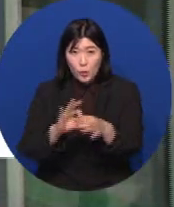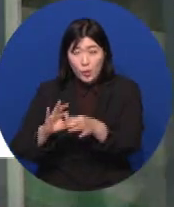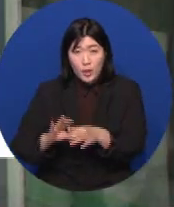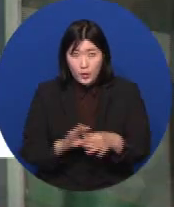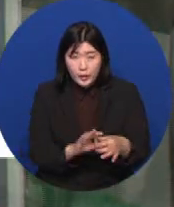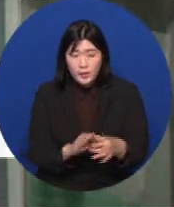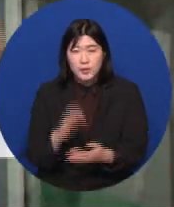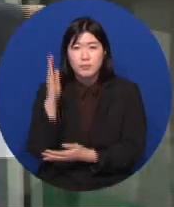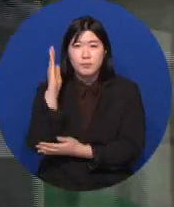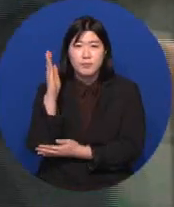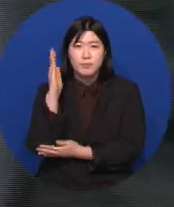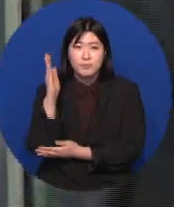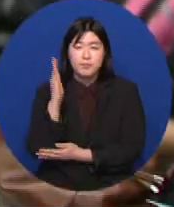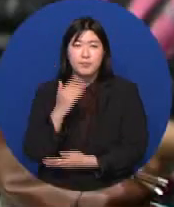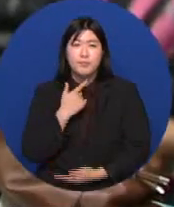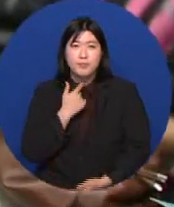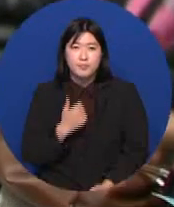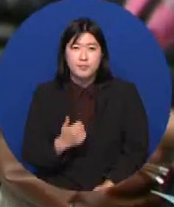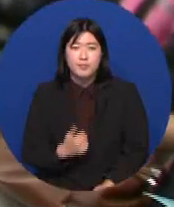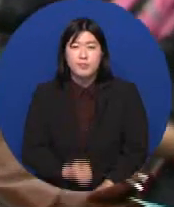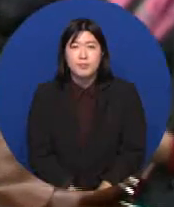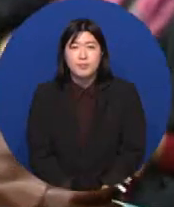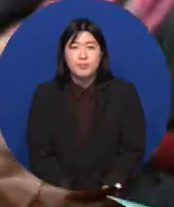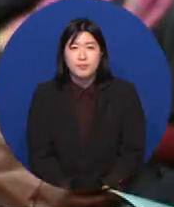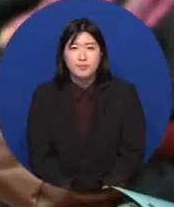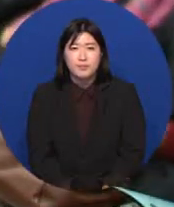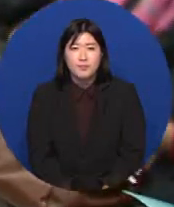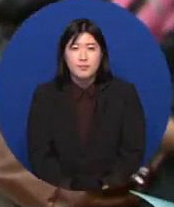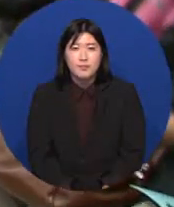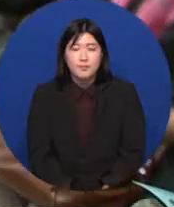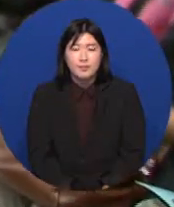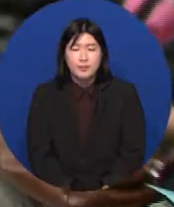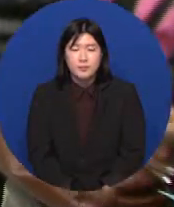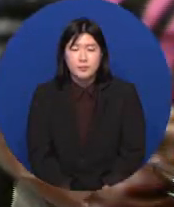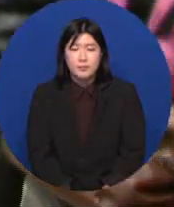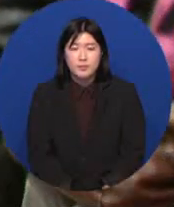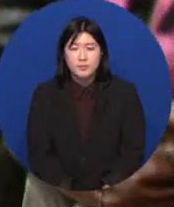광역교통망 구축사업 구체화 등을 꼽았습니다. MBC 뉴스 김태욱입니다.